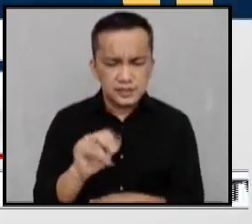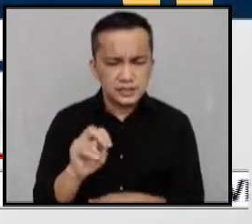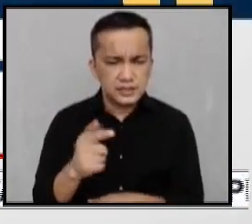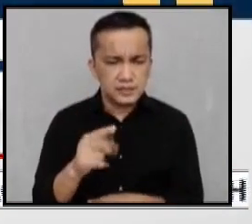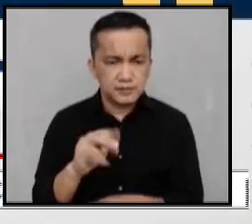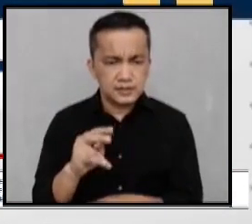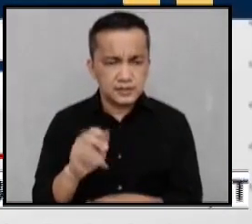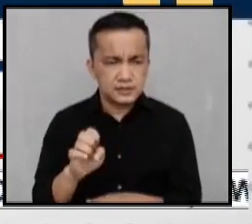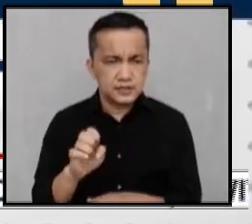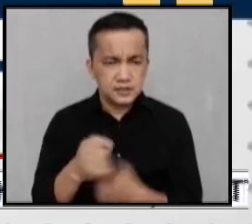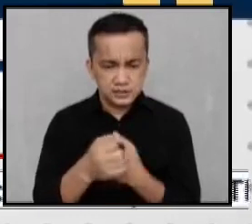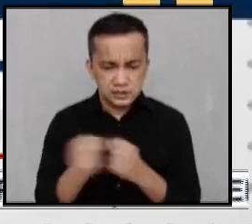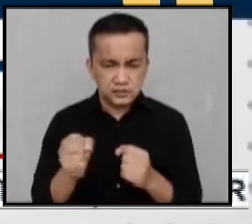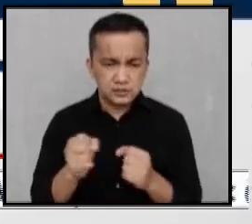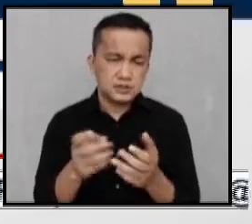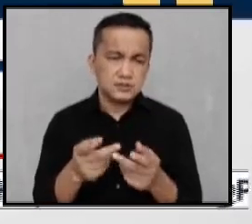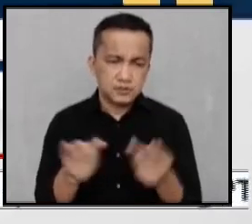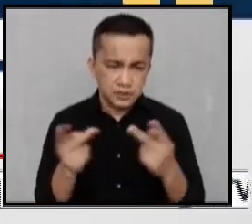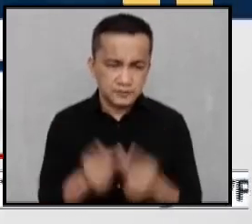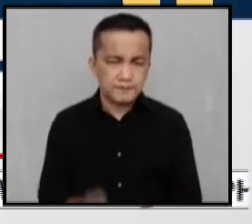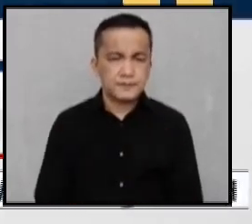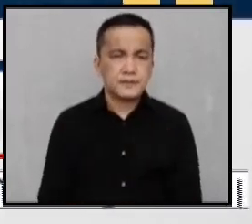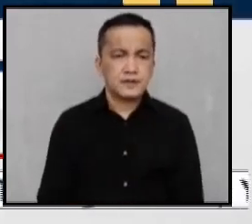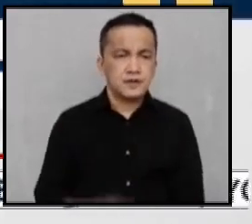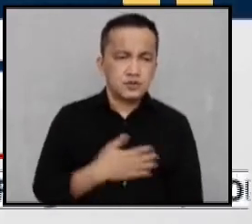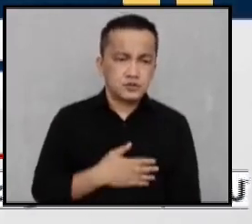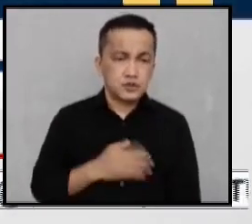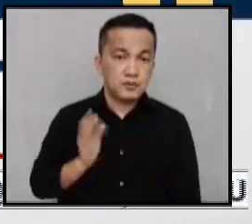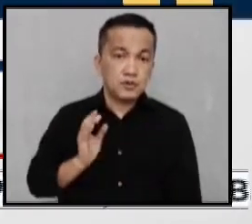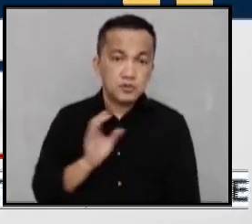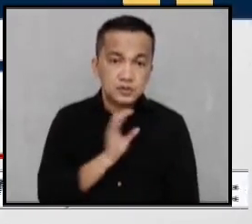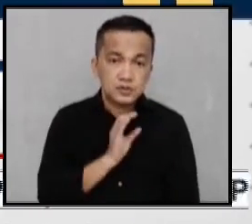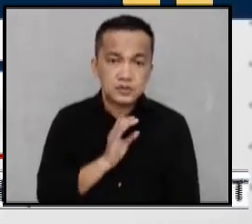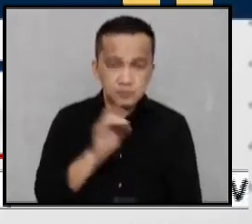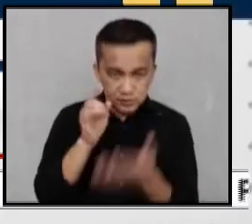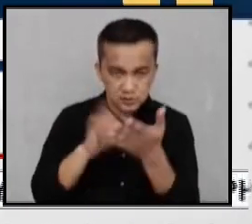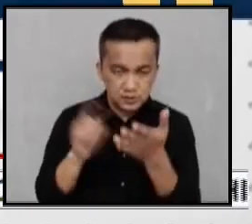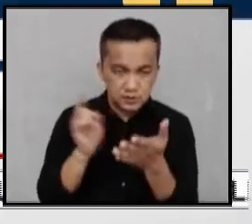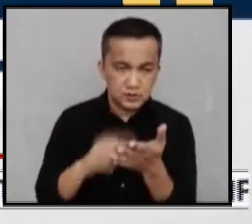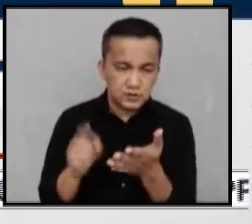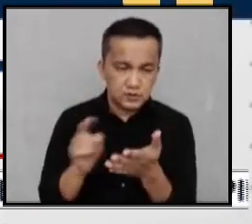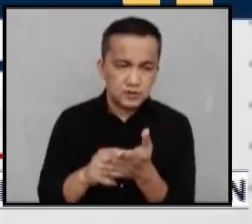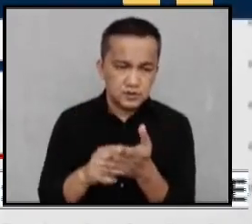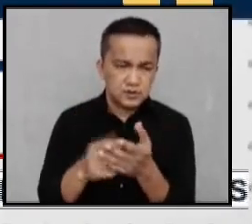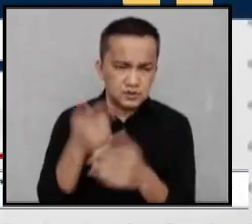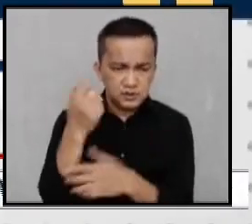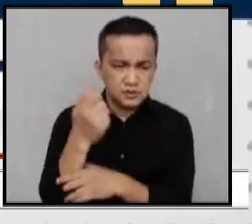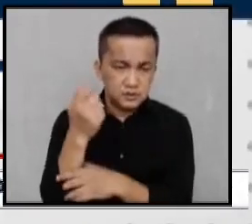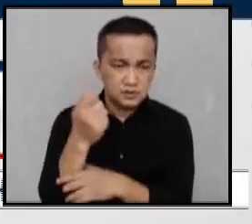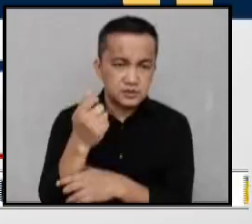sa lugar. Nais din ng mga mambabatas na mabusisi ng mabuti ang insurance ng mga gusali ng